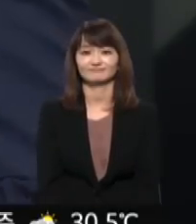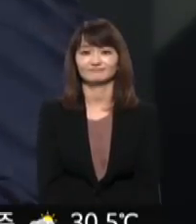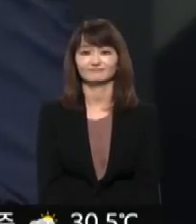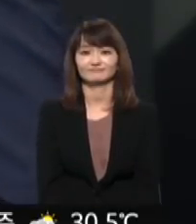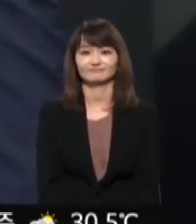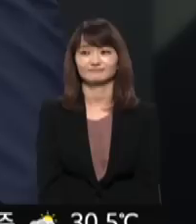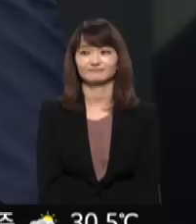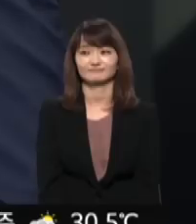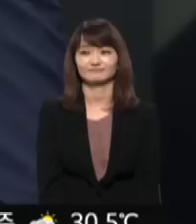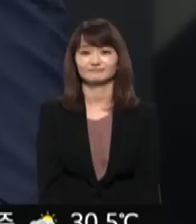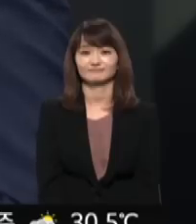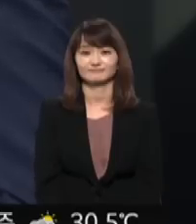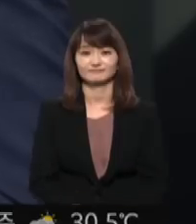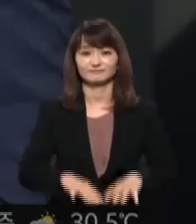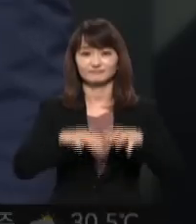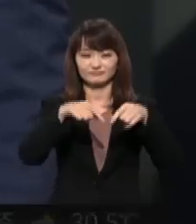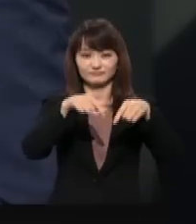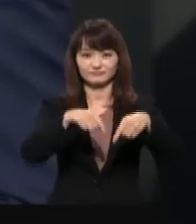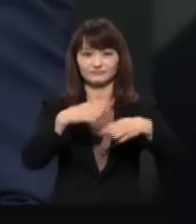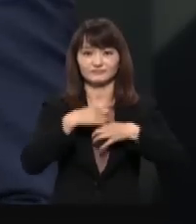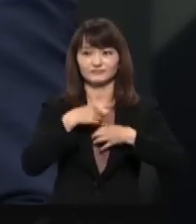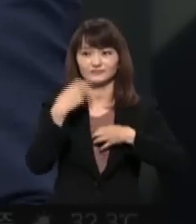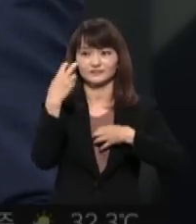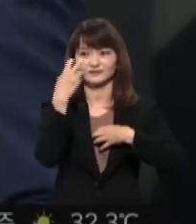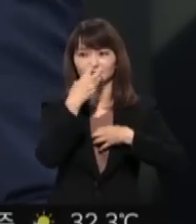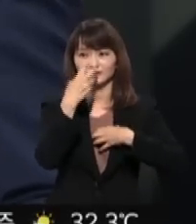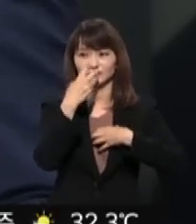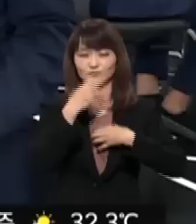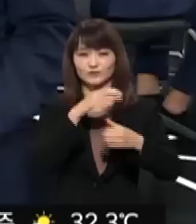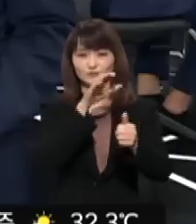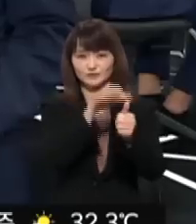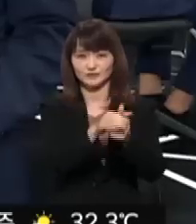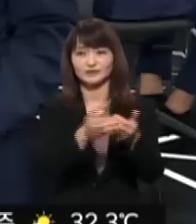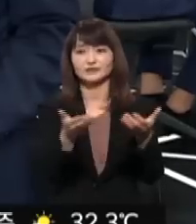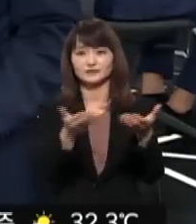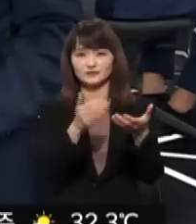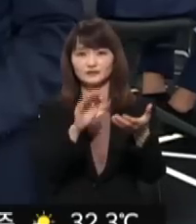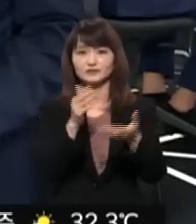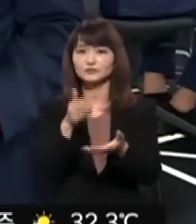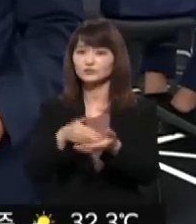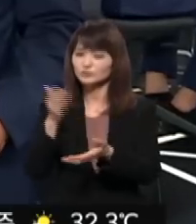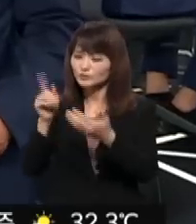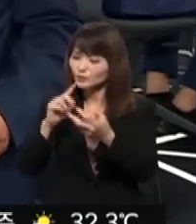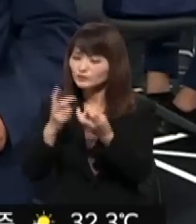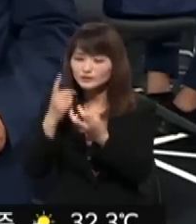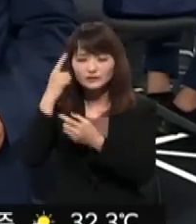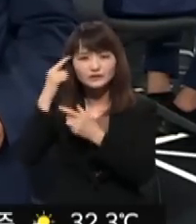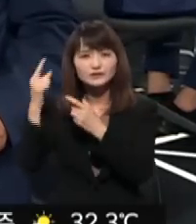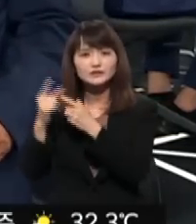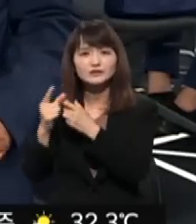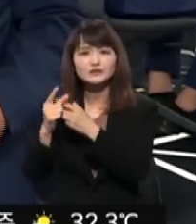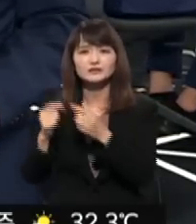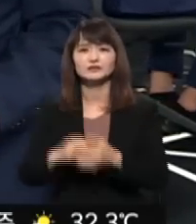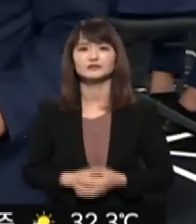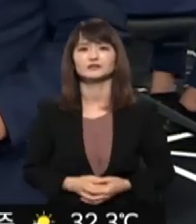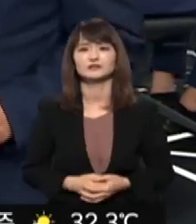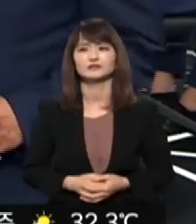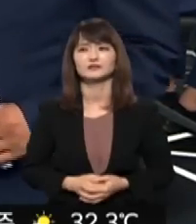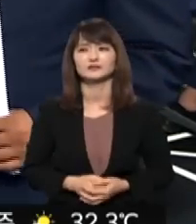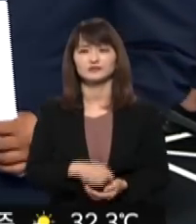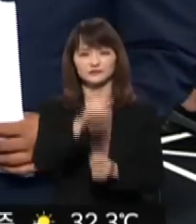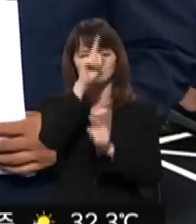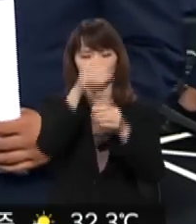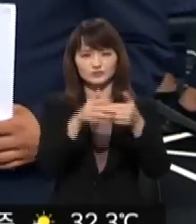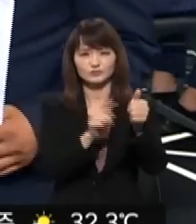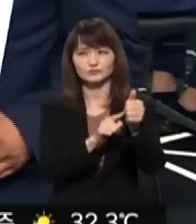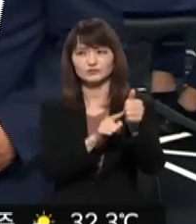그런데 이제 외국제 얘기 한번 부장 가서 데스크를 해야 되기 때문에 유수설기를 어떻게 해야 되냐 고민을 했는데 사실 이부장